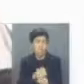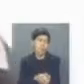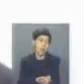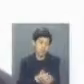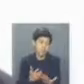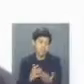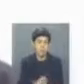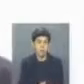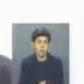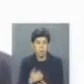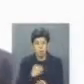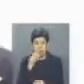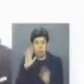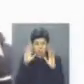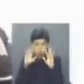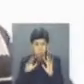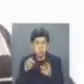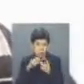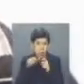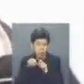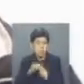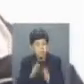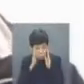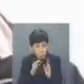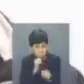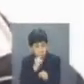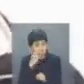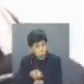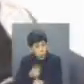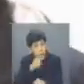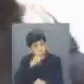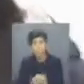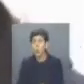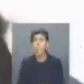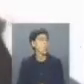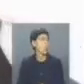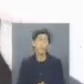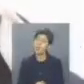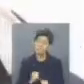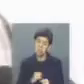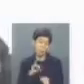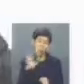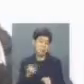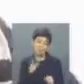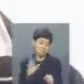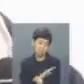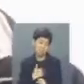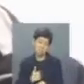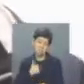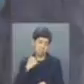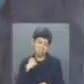เพราะอากาศไม่ดี ถามเรื่องความมั่นใจยังมั่นใจเหมือนเดิมไหมคะทีมไทย โอ้ร้อยเปอร์เซ็นต์กี่ปีก็ร้อยเปอร์เซ็นต์ทุกปีแหละ